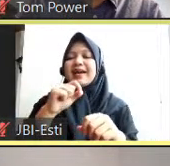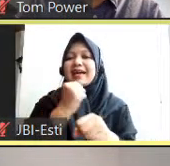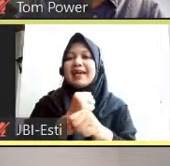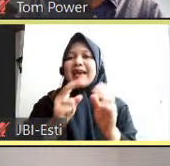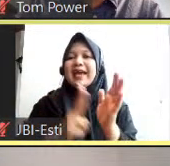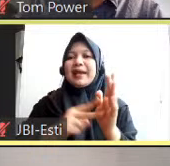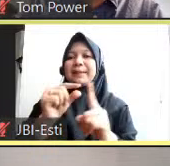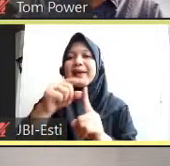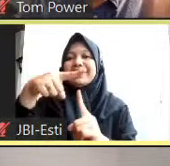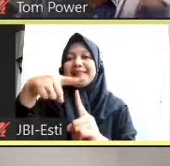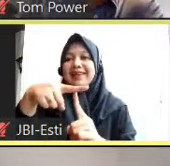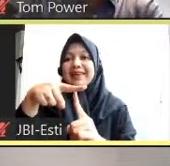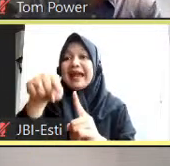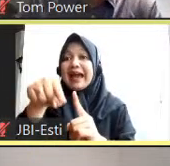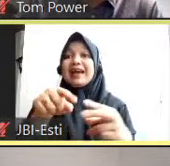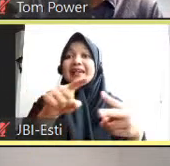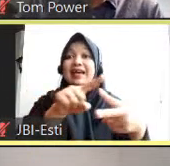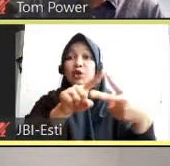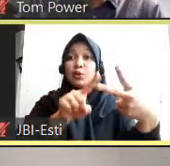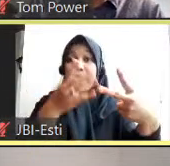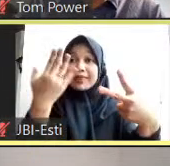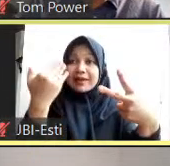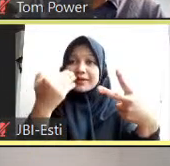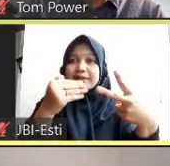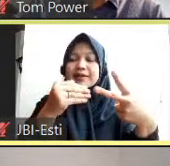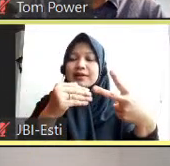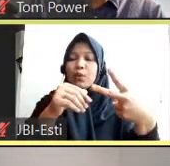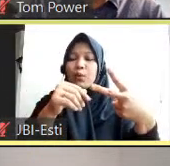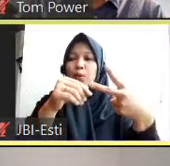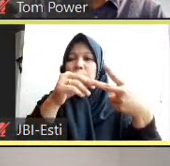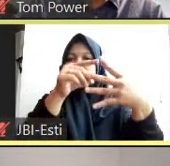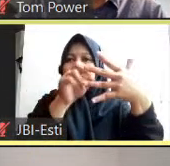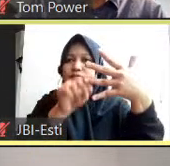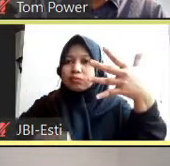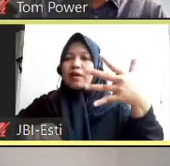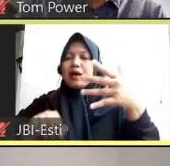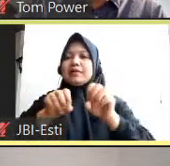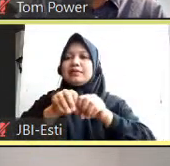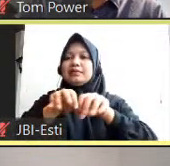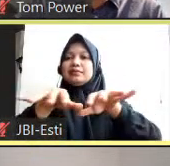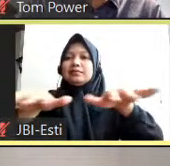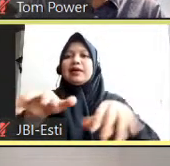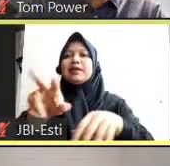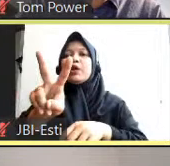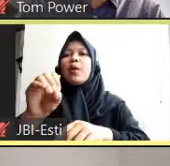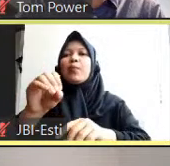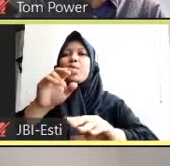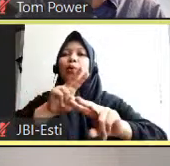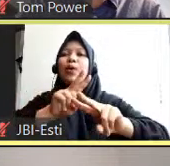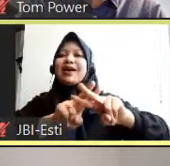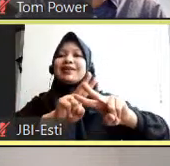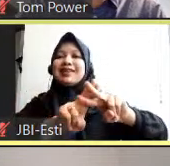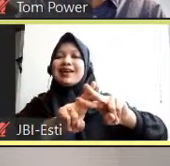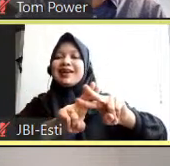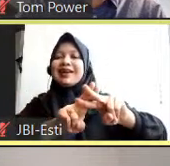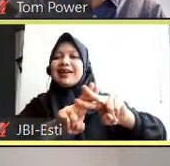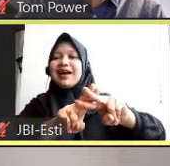20 hashtag baru yang melawan tadi kekuatan hashtag yang di masa pasca